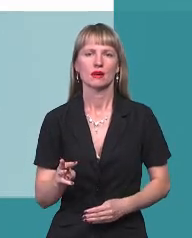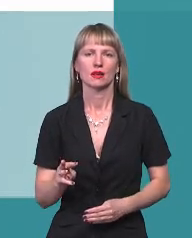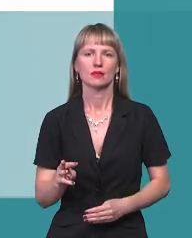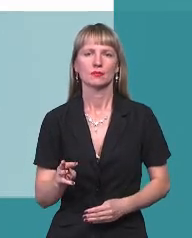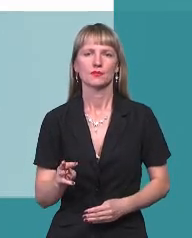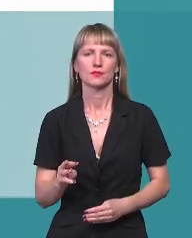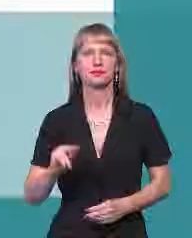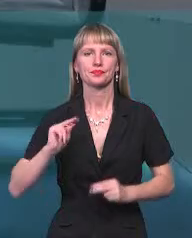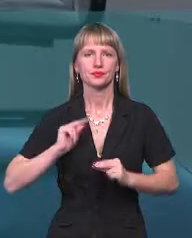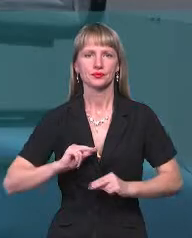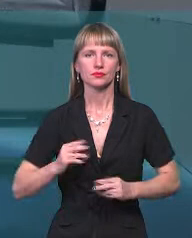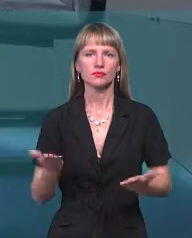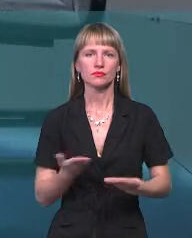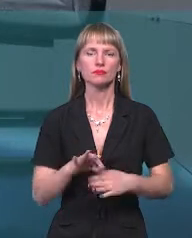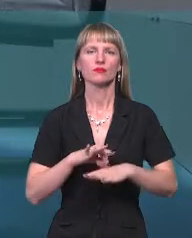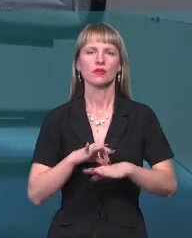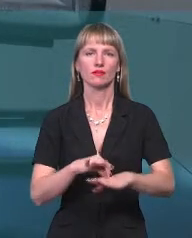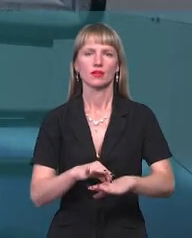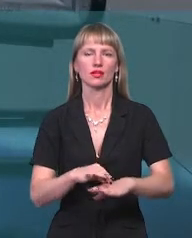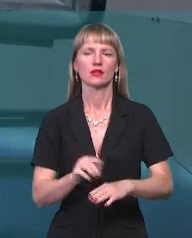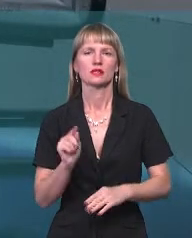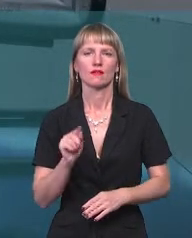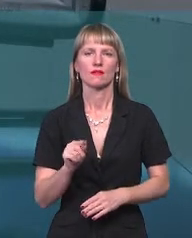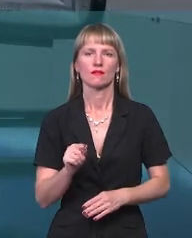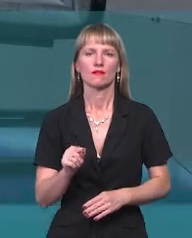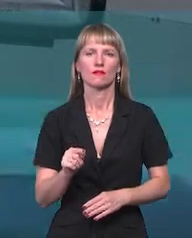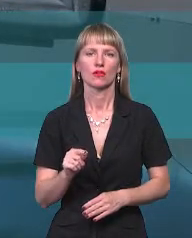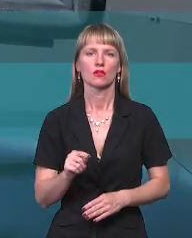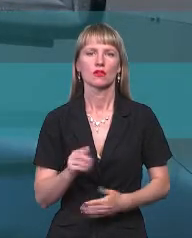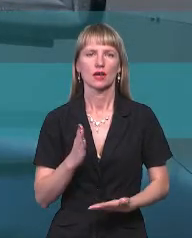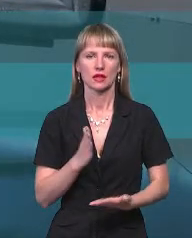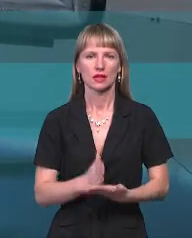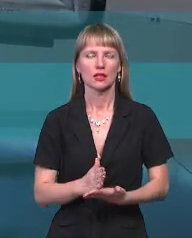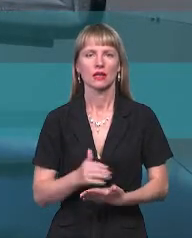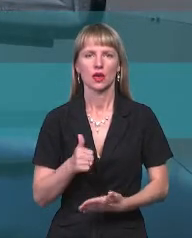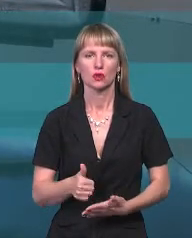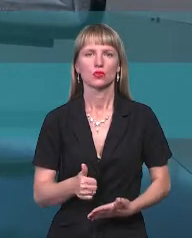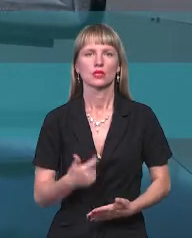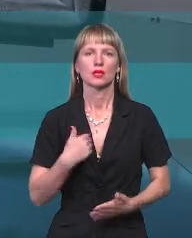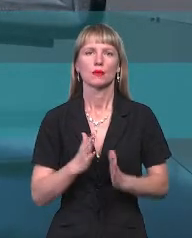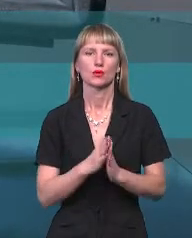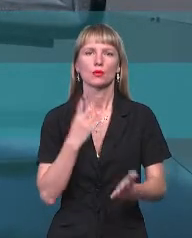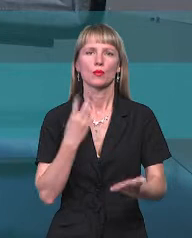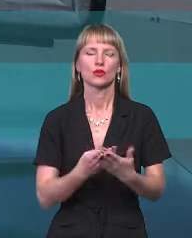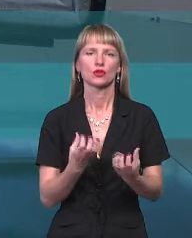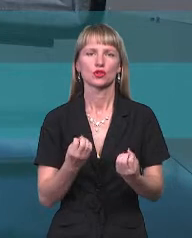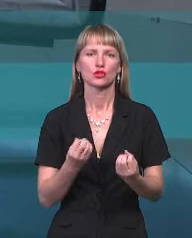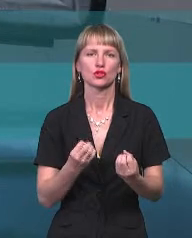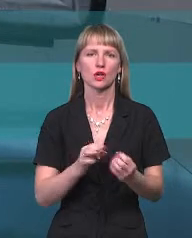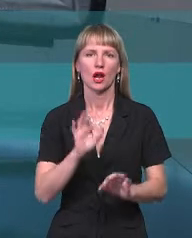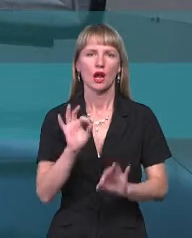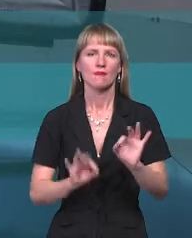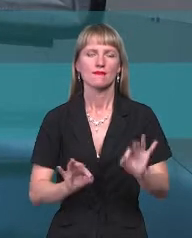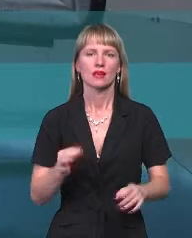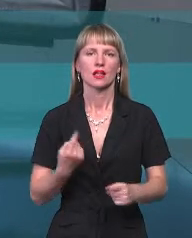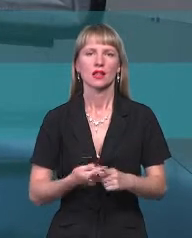Тобто робота, яка ведеться, вона ефективна. А я прошу ще показати нам графік.